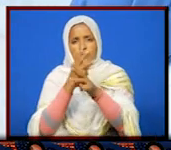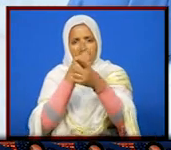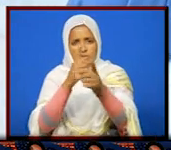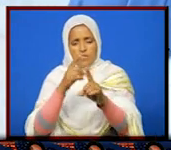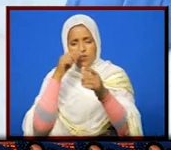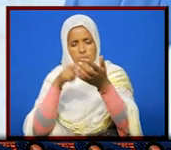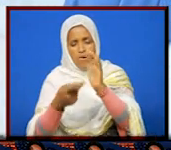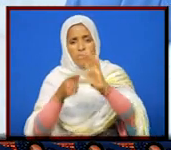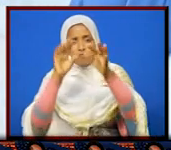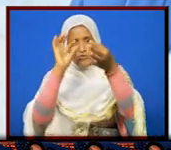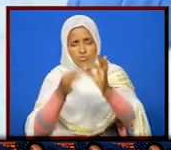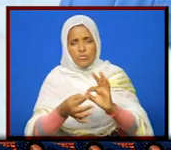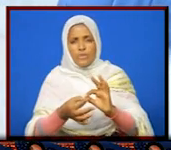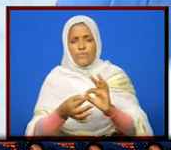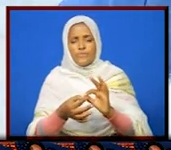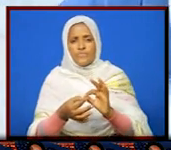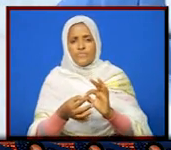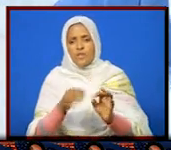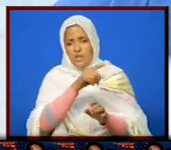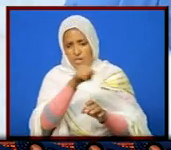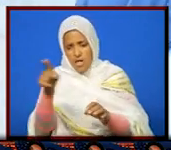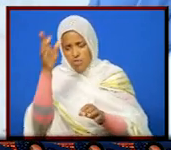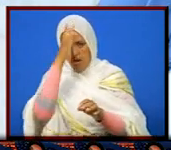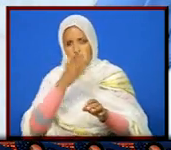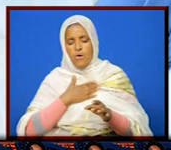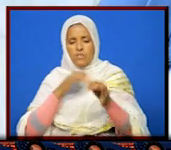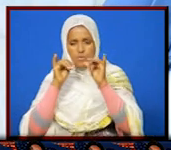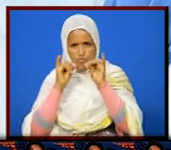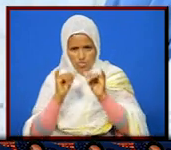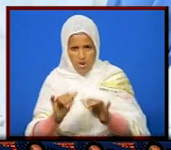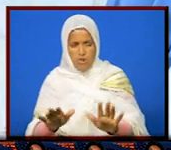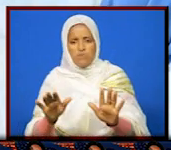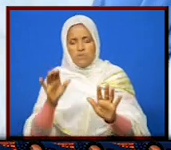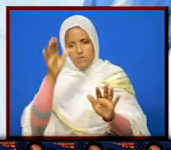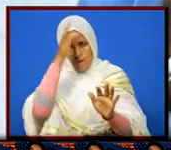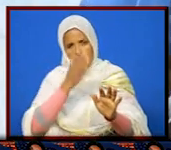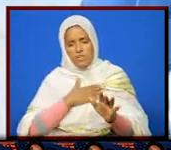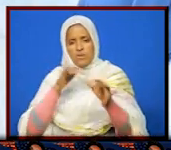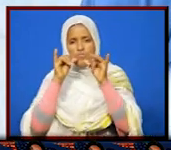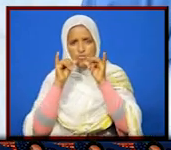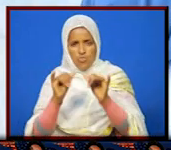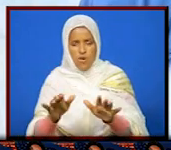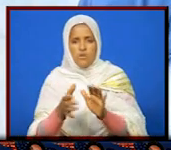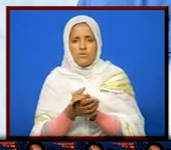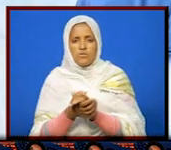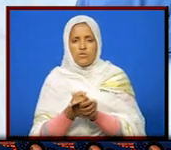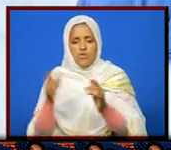ዓለም የሚል ነው የሚወጣው። ይህ ማለት ምን ማለት ነው? እናንተ አባቴ ቡሩካን ነው የሚለው። እናንተ አባቴ